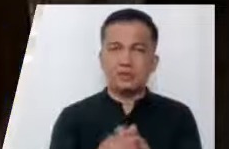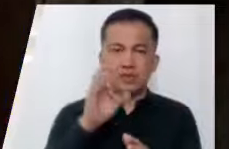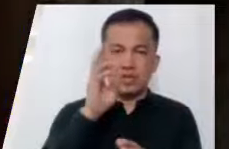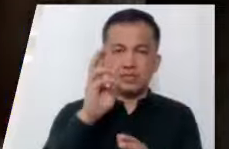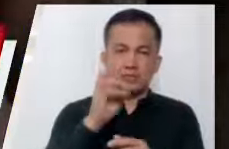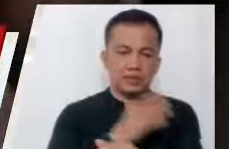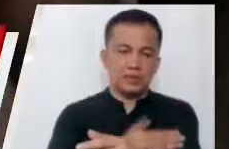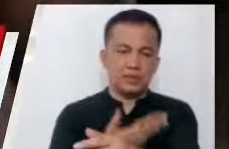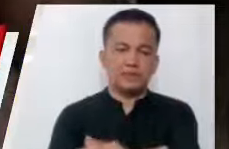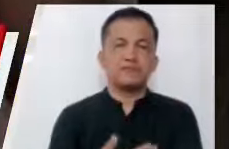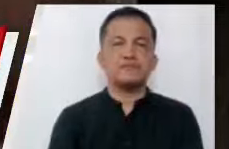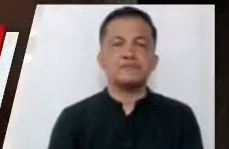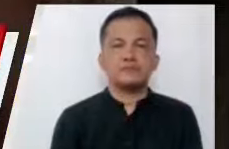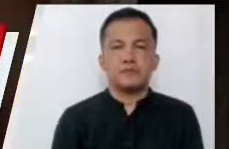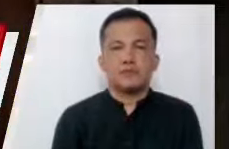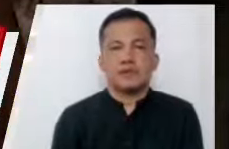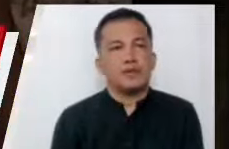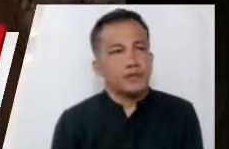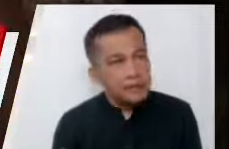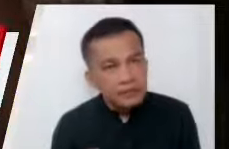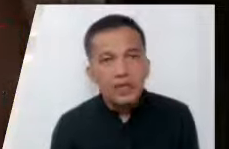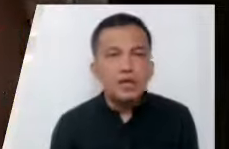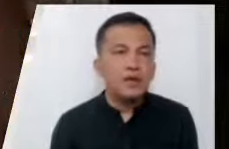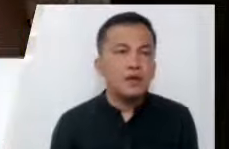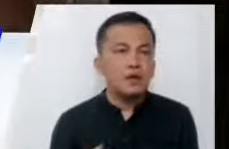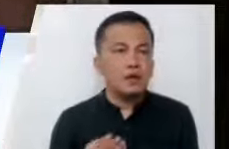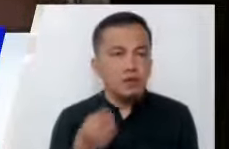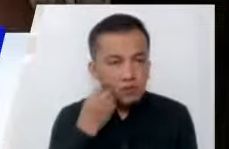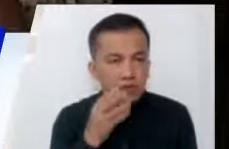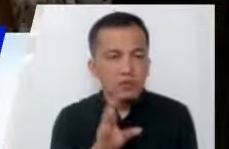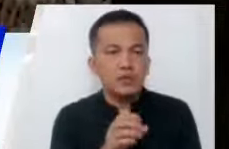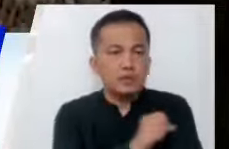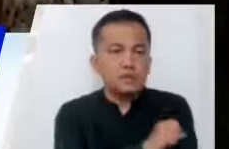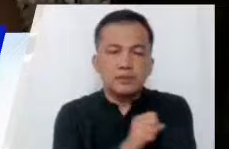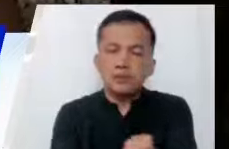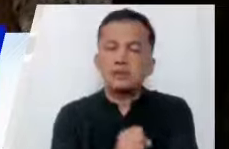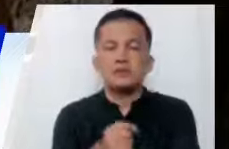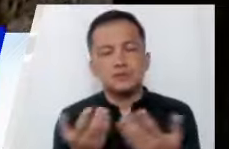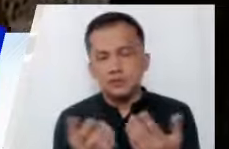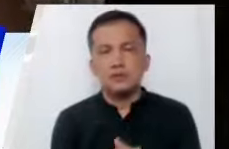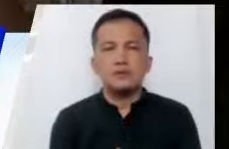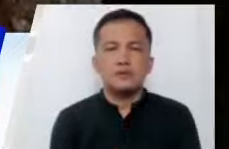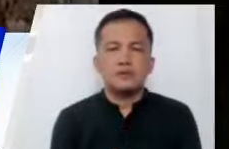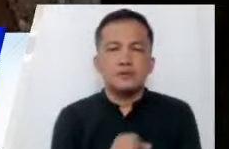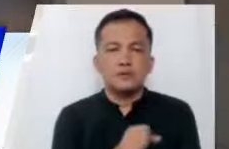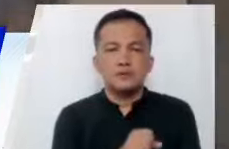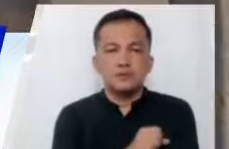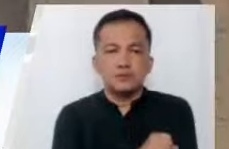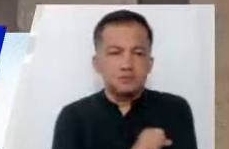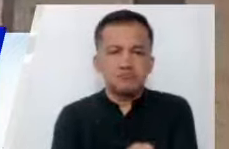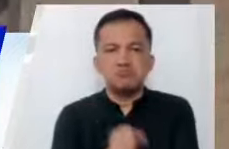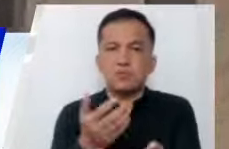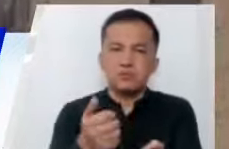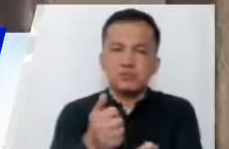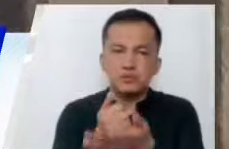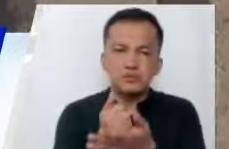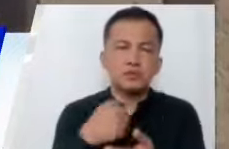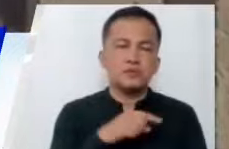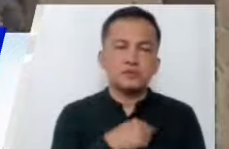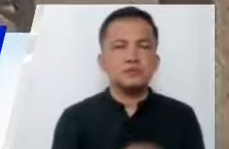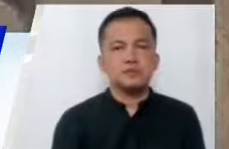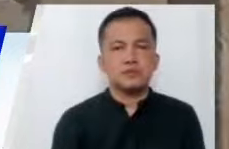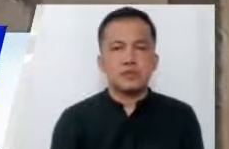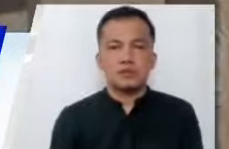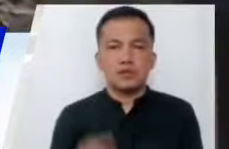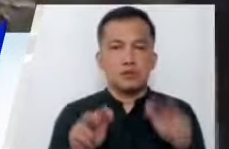nangyari, uwi kaming summer. Ewan ko lang kung yung may magtutulong sa amin. Sa sobrang taranta daw